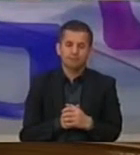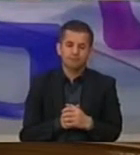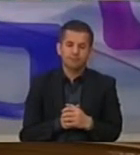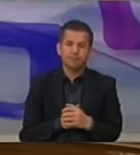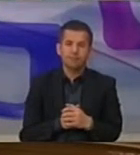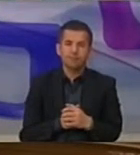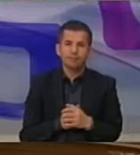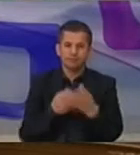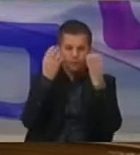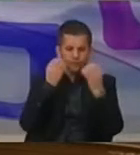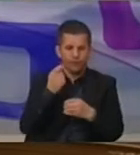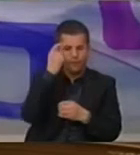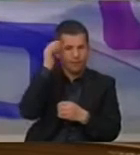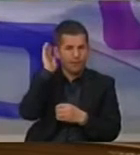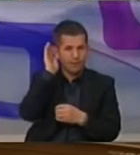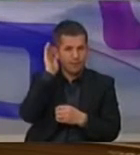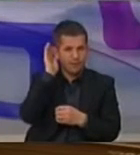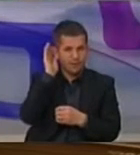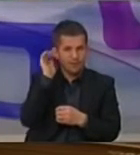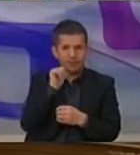i nderuar kryeministër Mustafa,